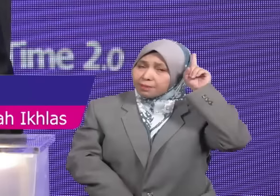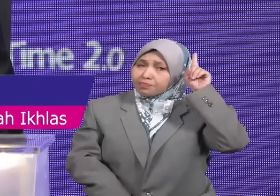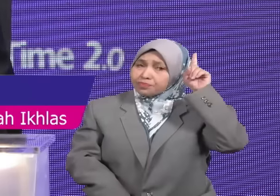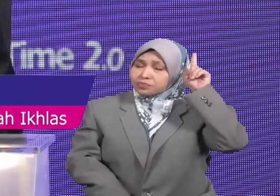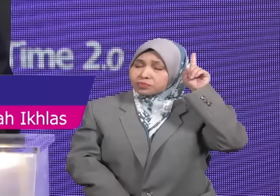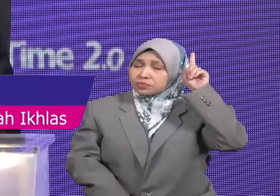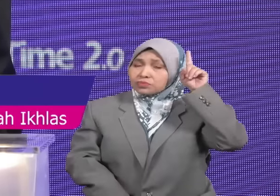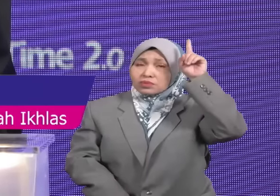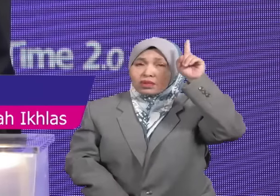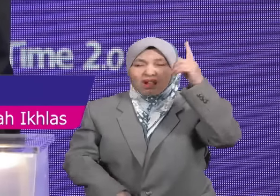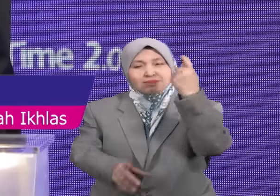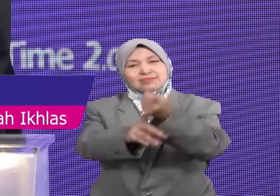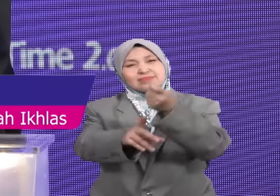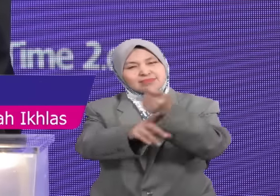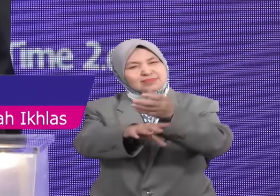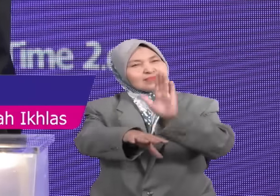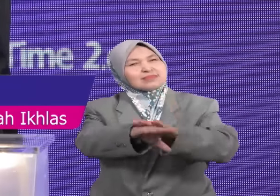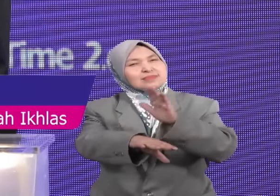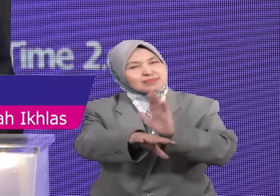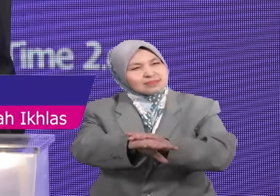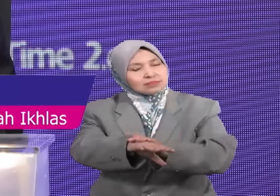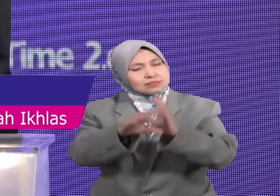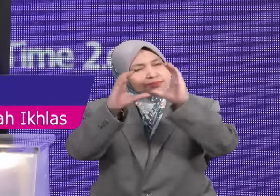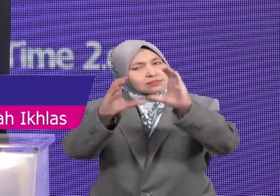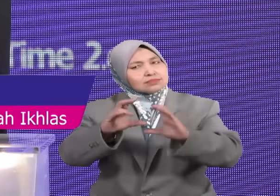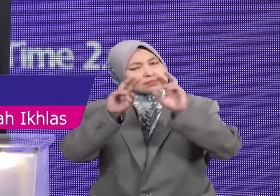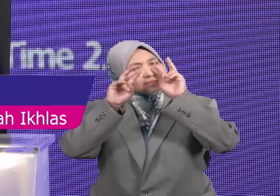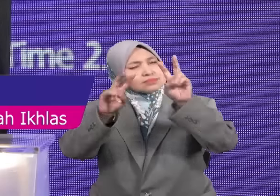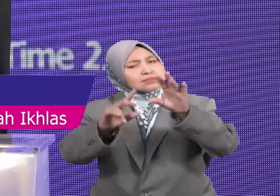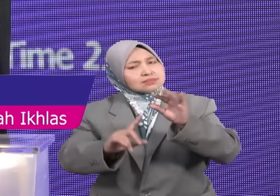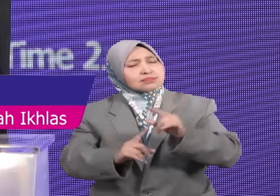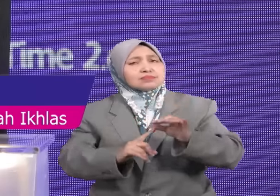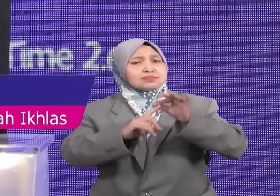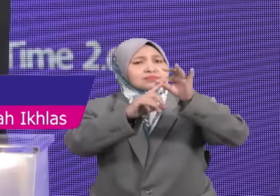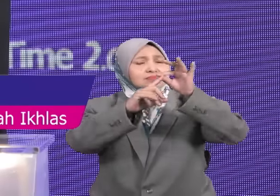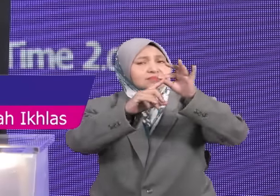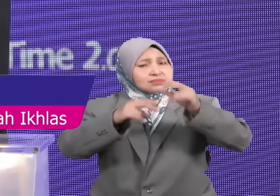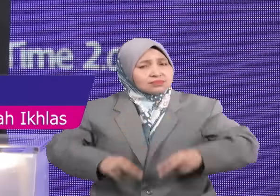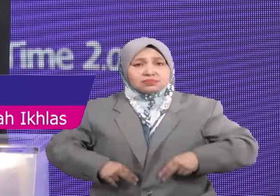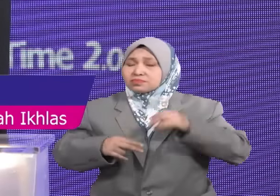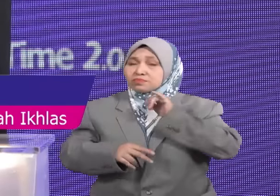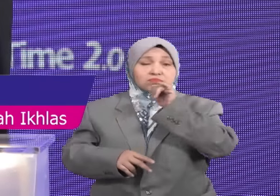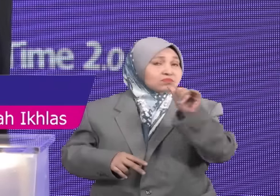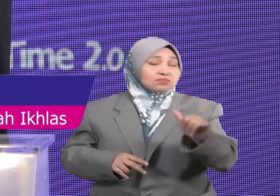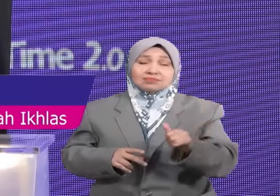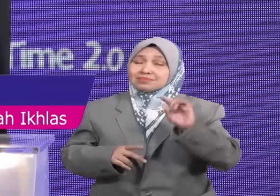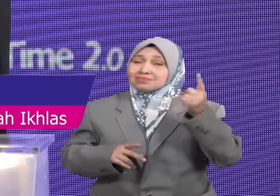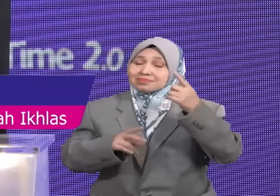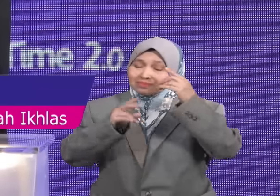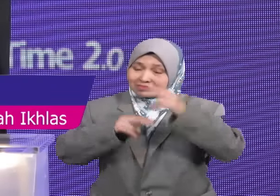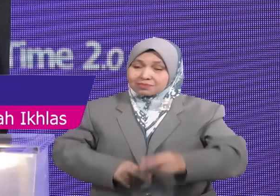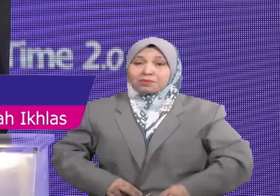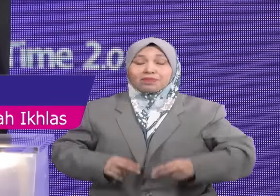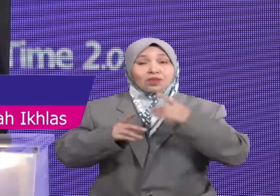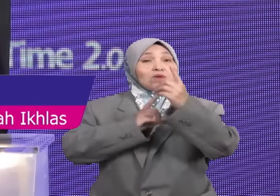Allah menemplak ataupun menegur kepada cara pandang keutamaan dalam kehidupan bukanlah hayatud dunia. Sebagaimana